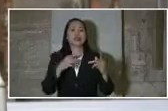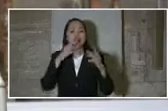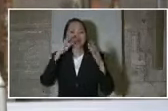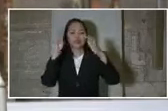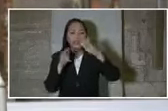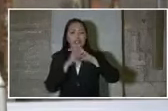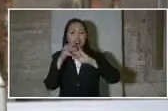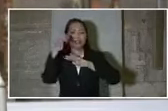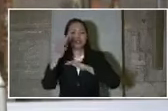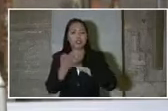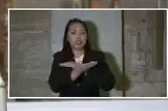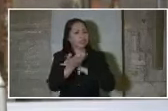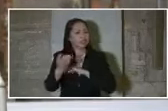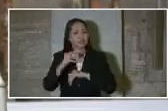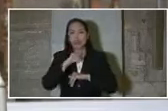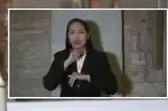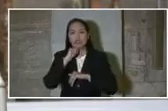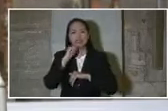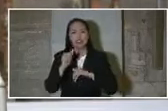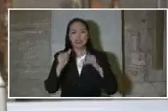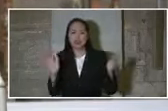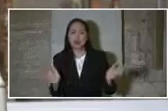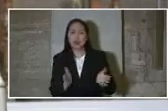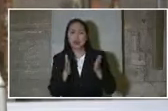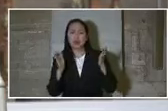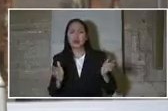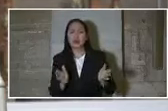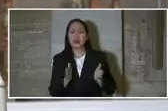not with persuasive words,